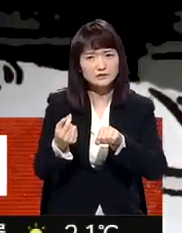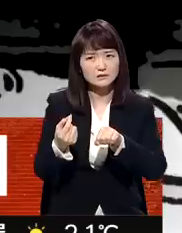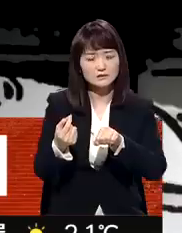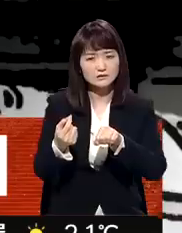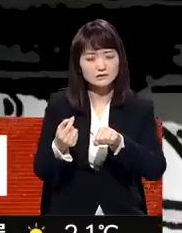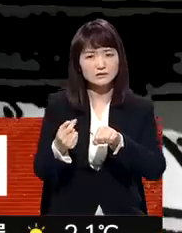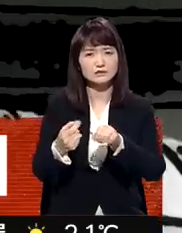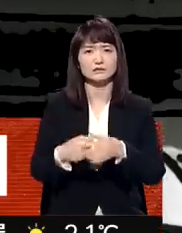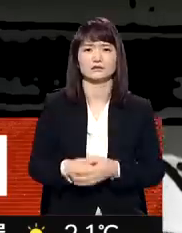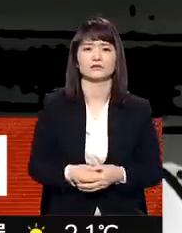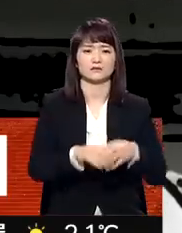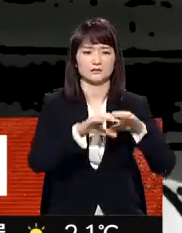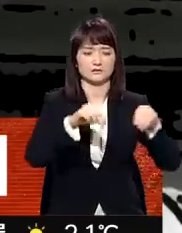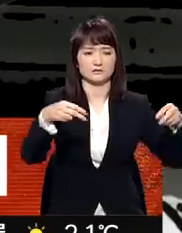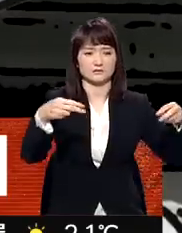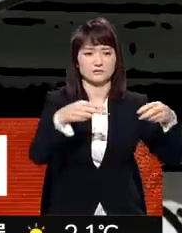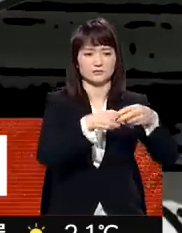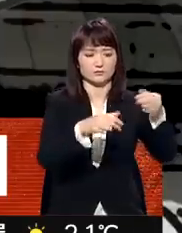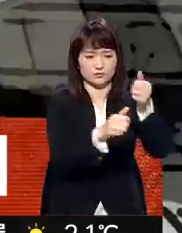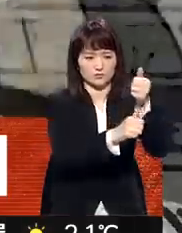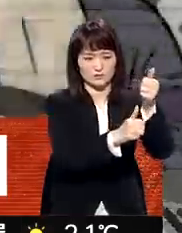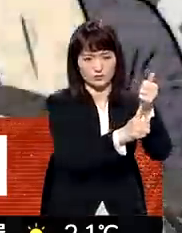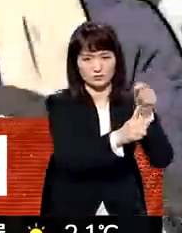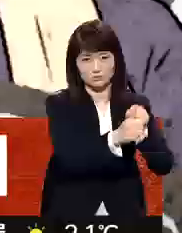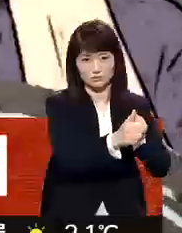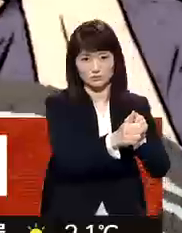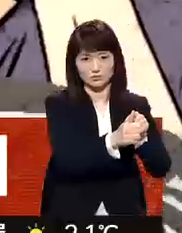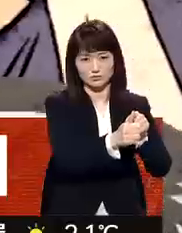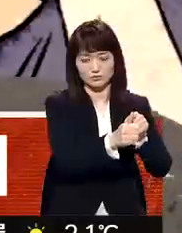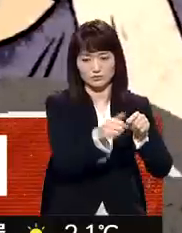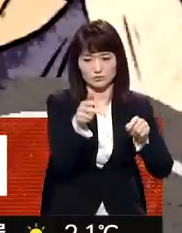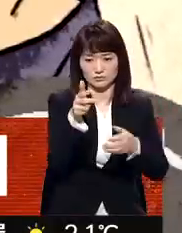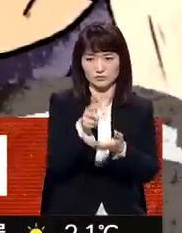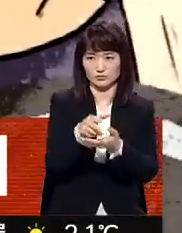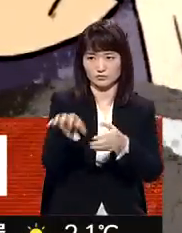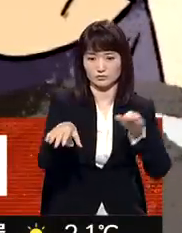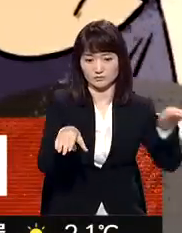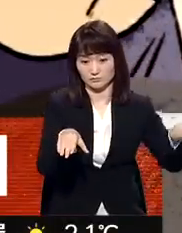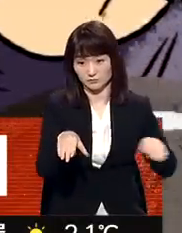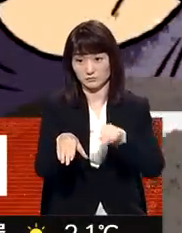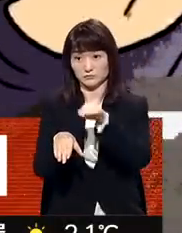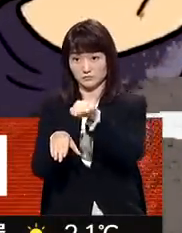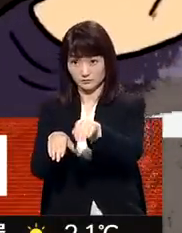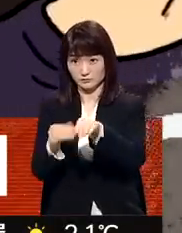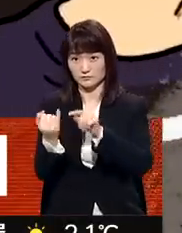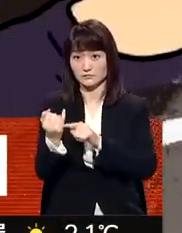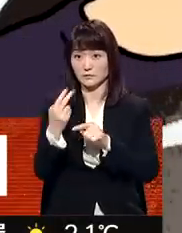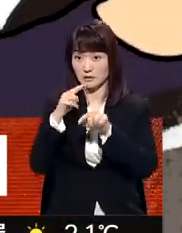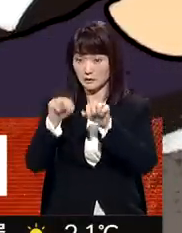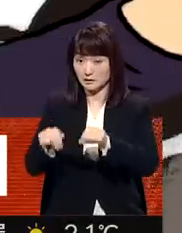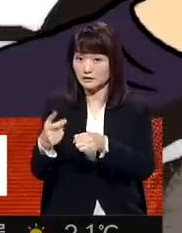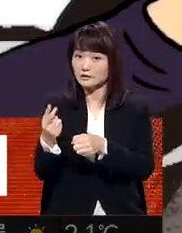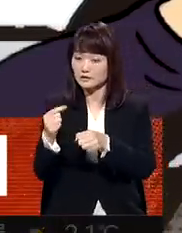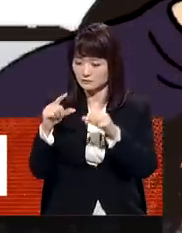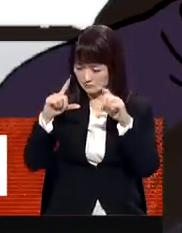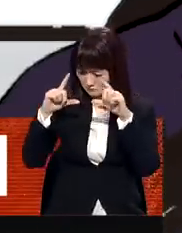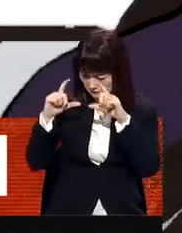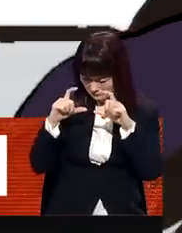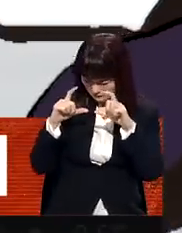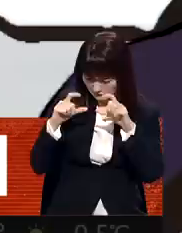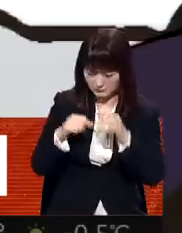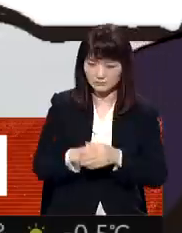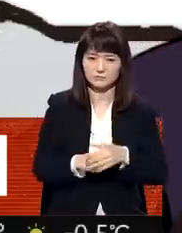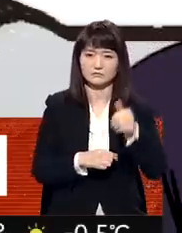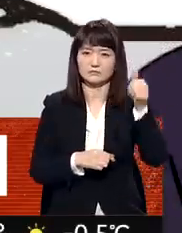아니라 연구원 주차장에 도착해서이 여성이 살아있는 것처럼 사진 촬영을 하고 있다 사진 촬영까지 했다는 거예요 그러니까이